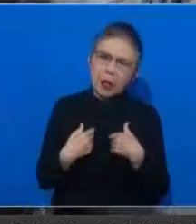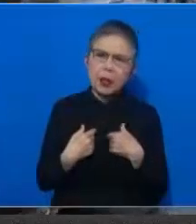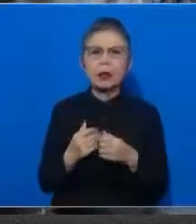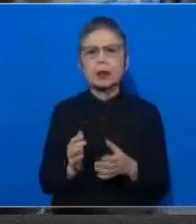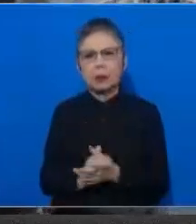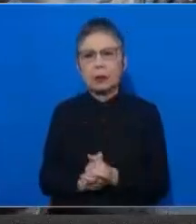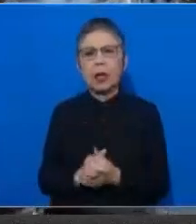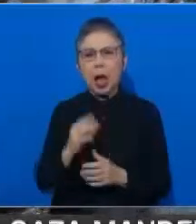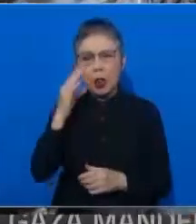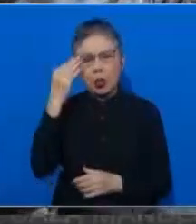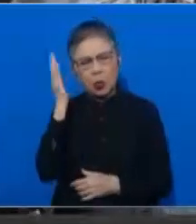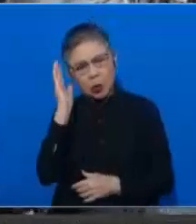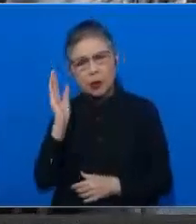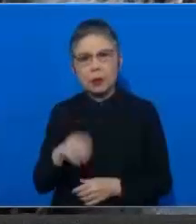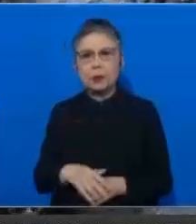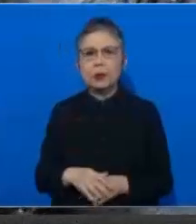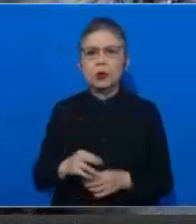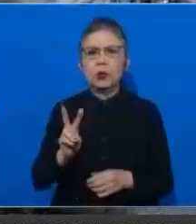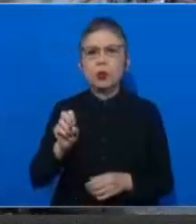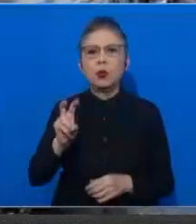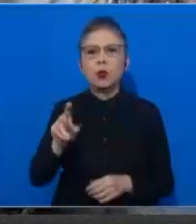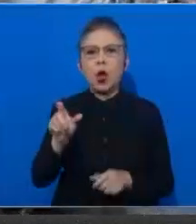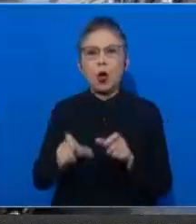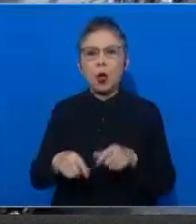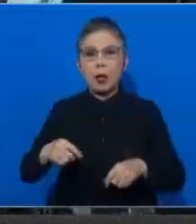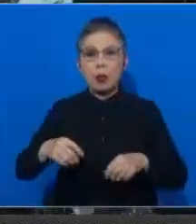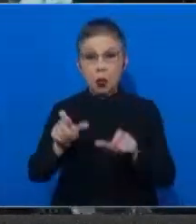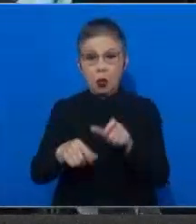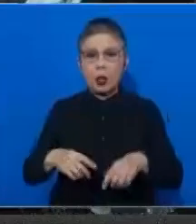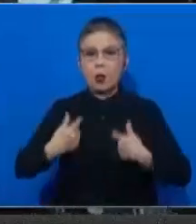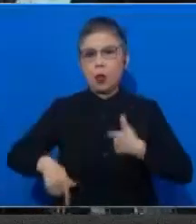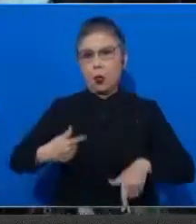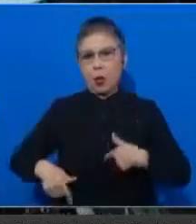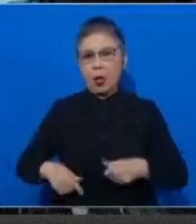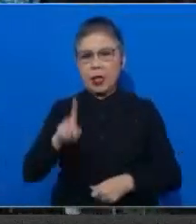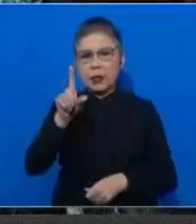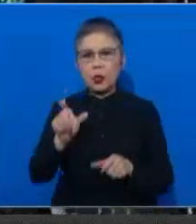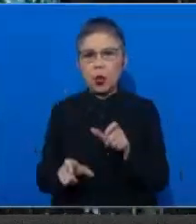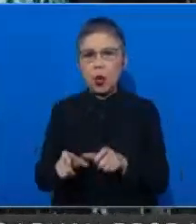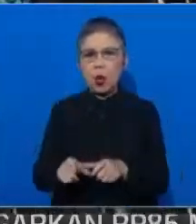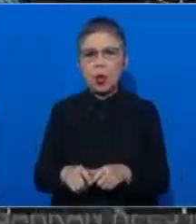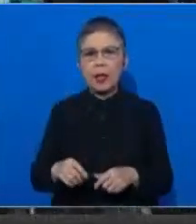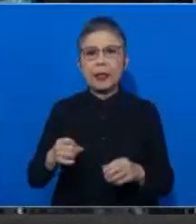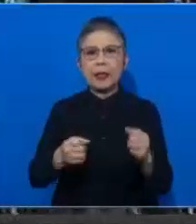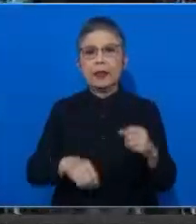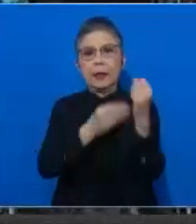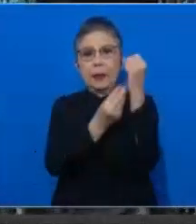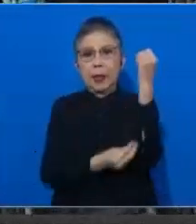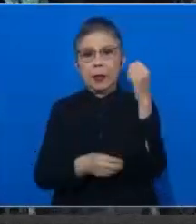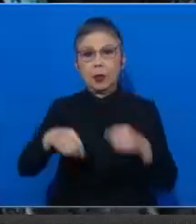mengantuk. Akibat kecelakaan sebanyak 22 penumpang mengalami luka-luka dan 1 orang kernet meninggal dunia.